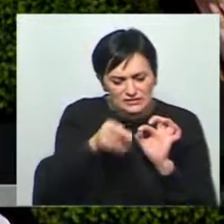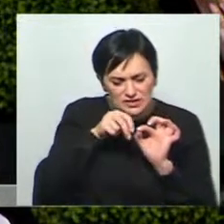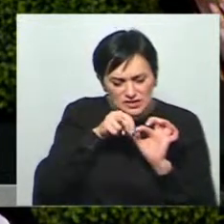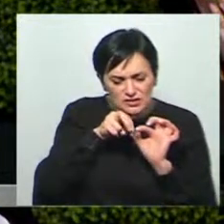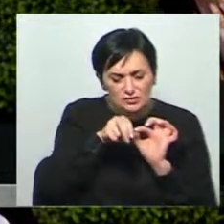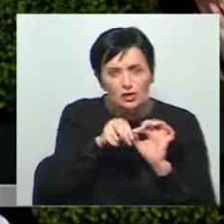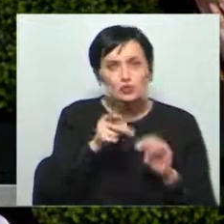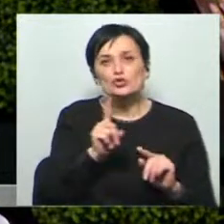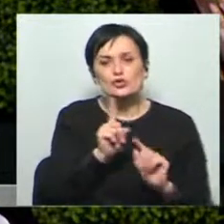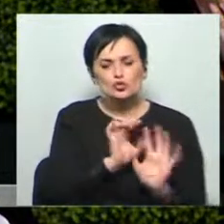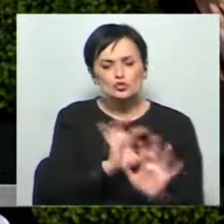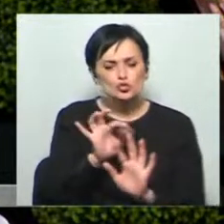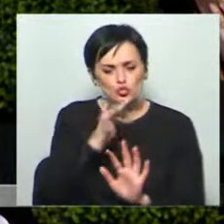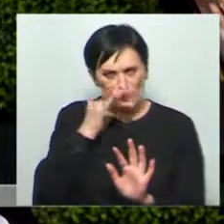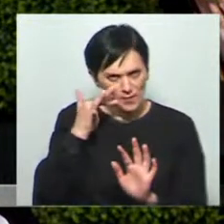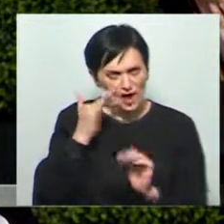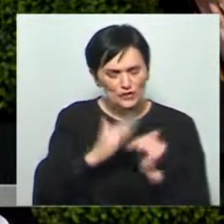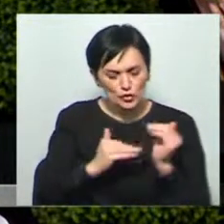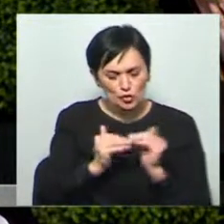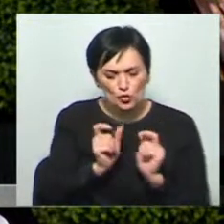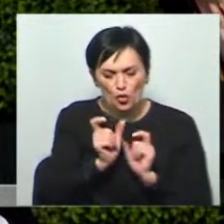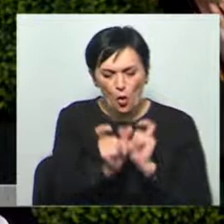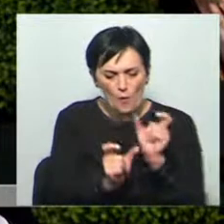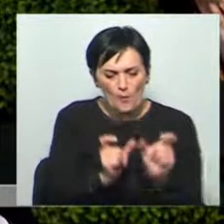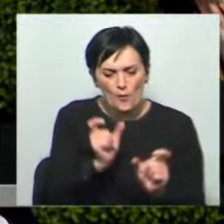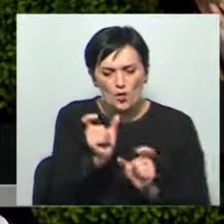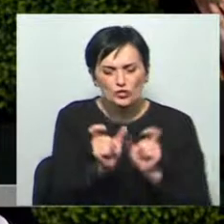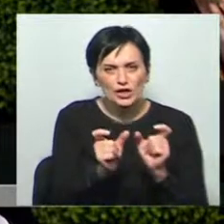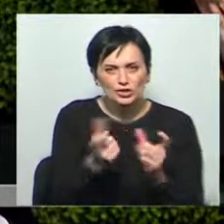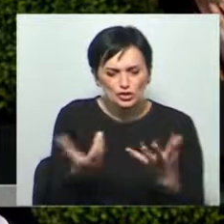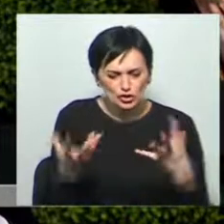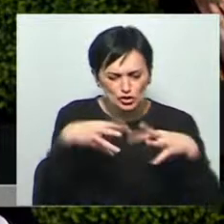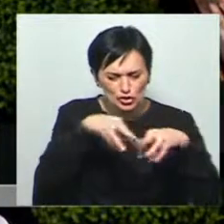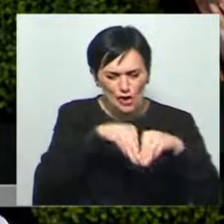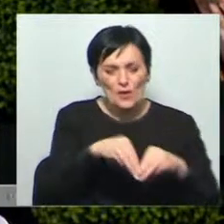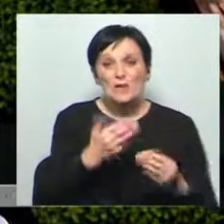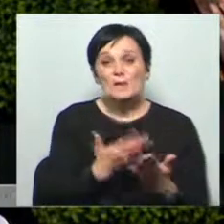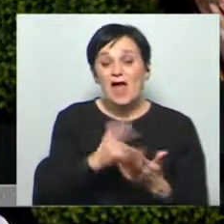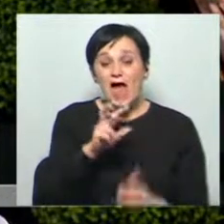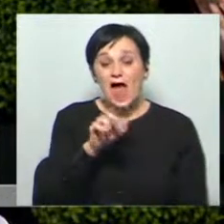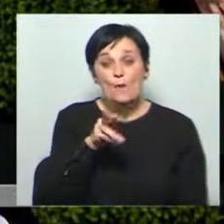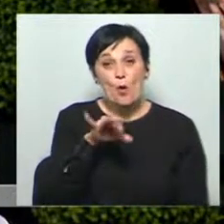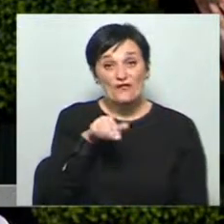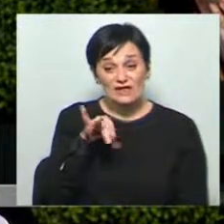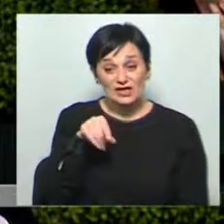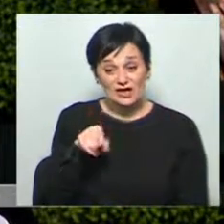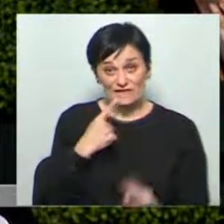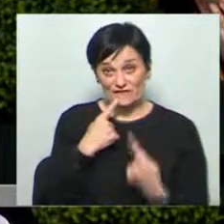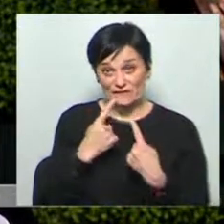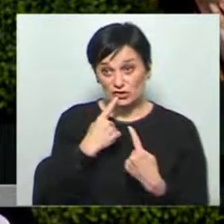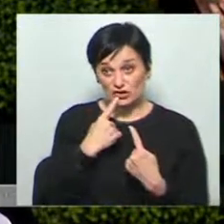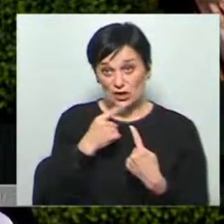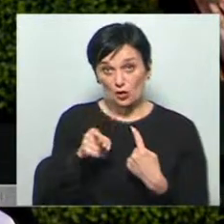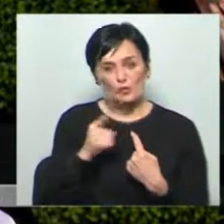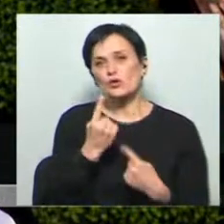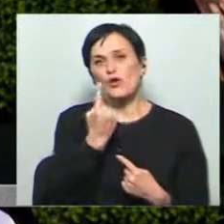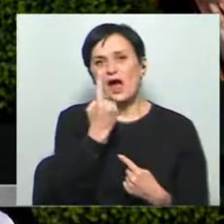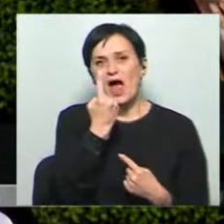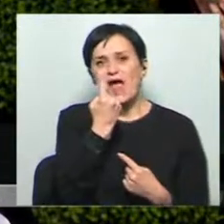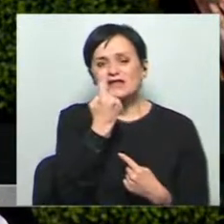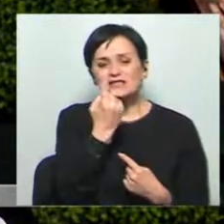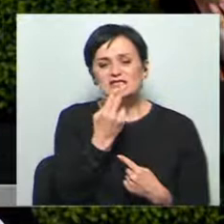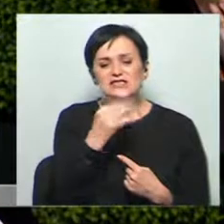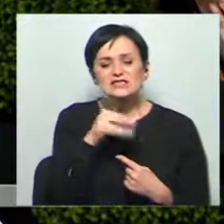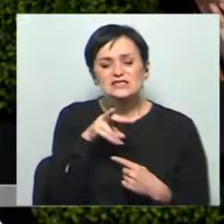უზრუნველყოფს ბევრი კომპონენტი სისხლის შემადგენელ სისტემაში შემავალი. აი მაგალითად ჰემოფილიაზე ვისაუბრეთ, ამ შემთხვევაში ერთი ცილა